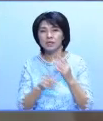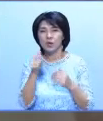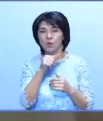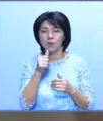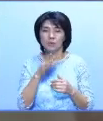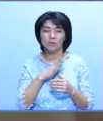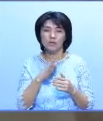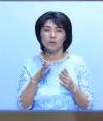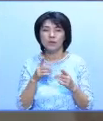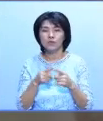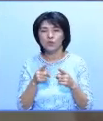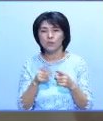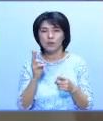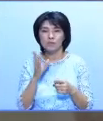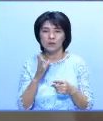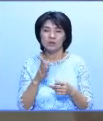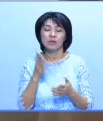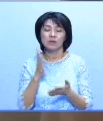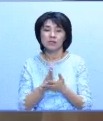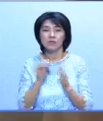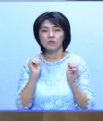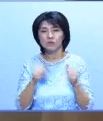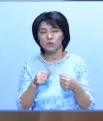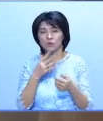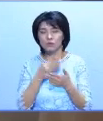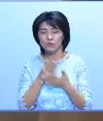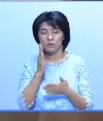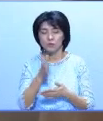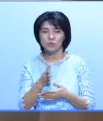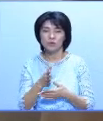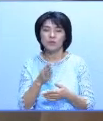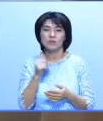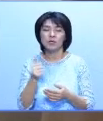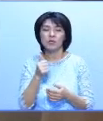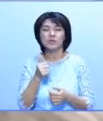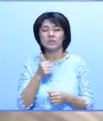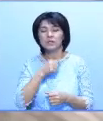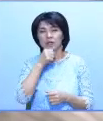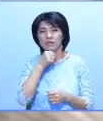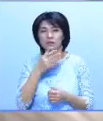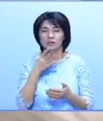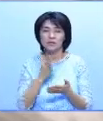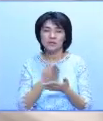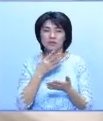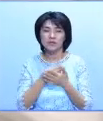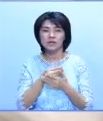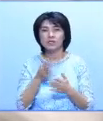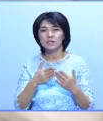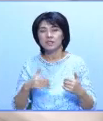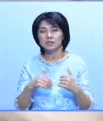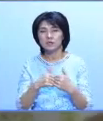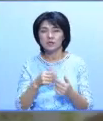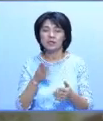съемном доме. Теперь появилась возможность строить планы и уверенно смотреть в будущее. Самый старший Денис, у которого уже есть своя семья, является опекуном